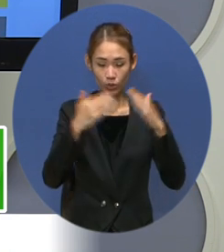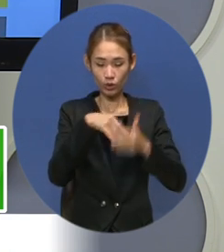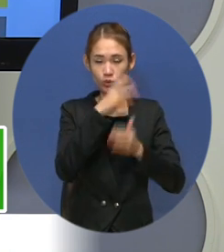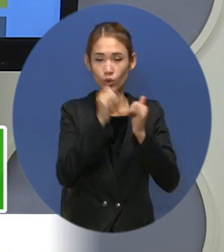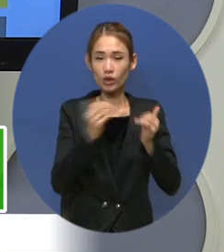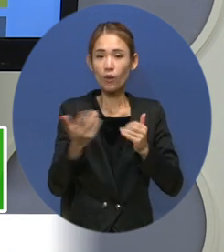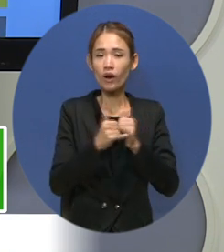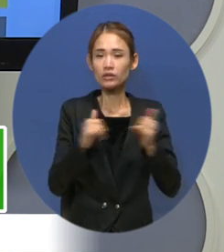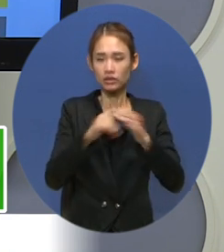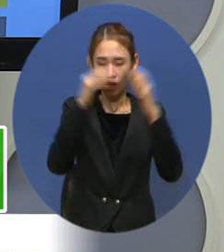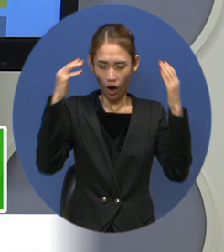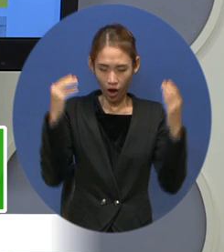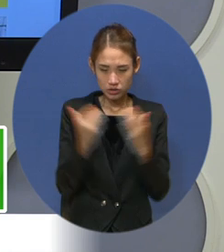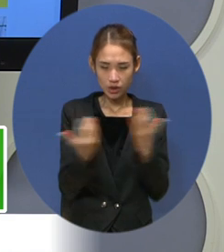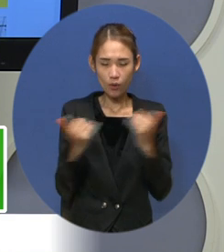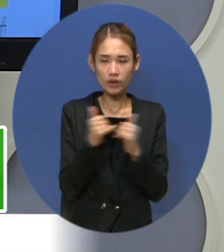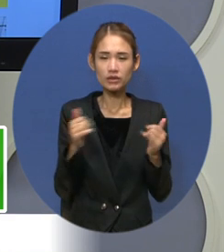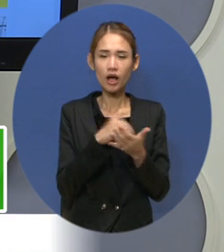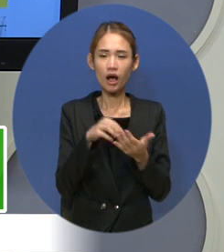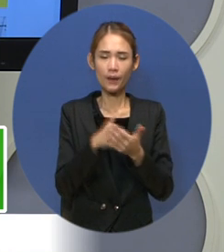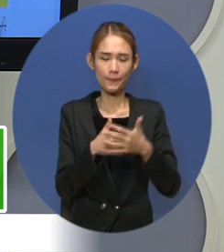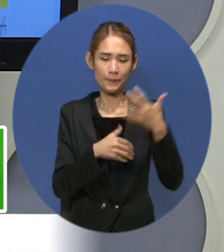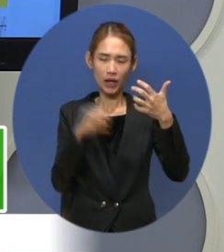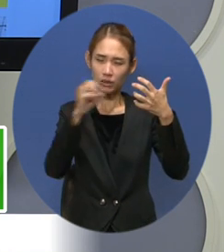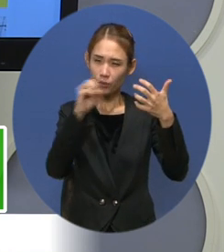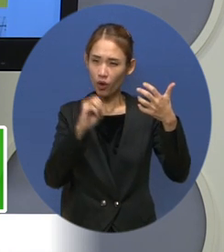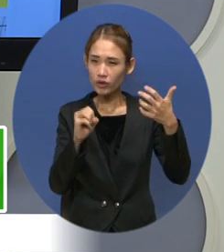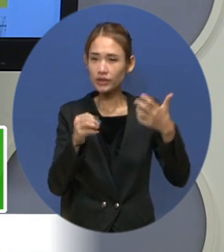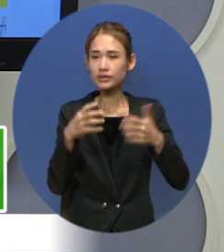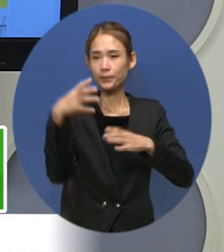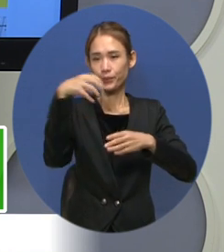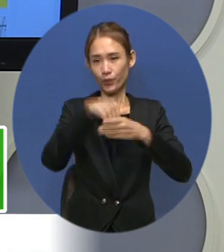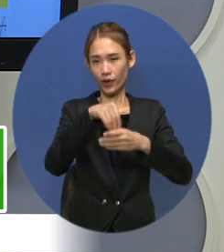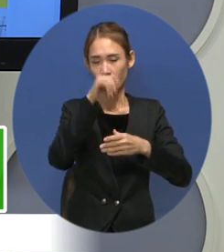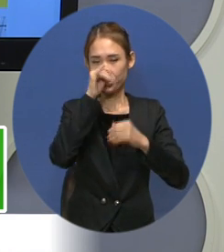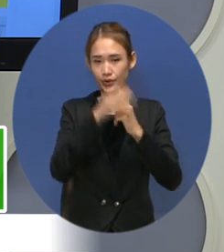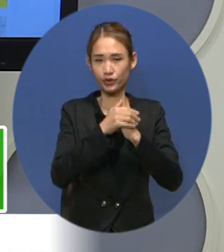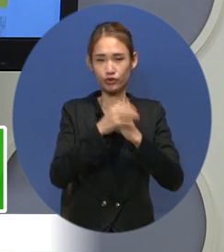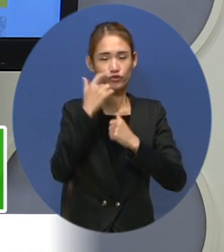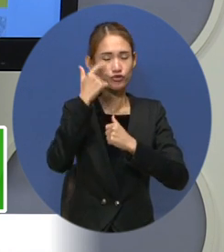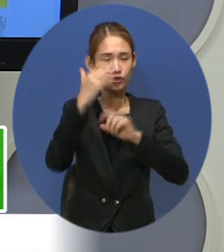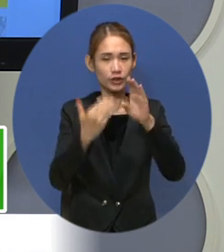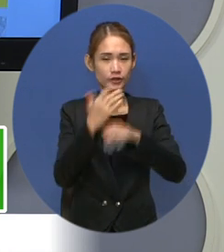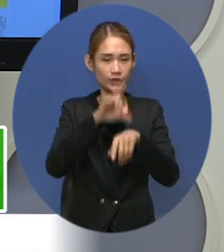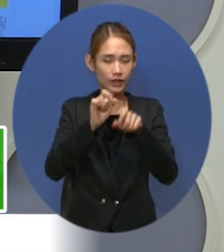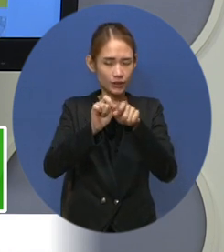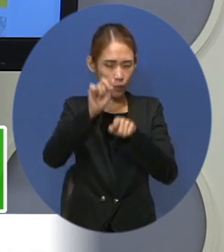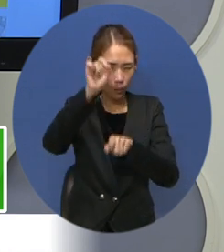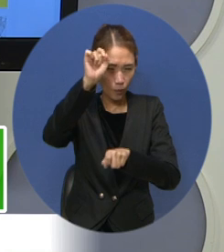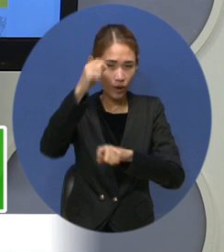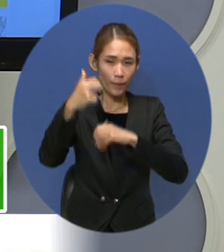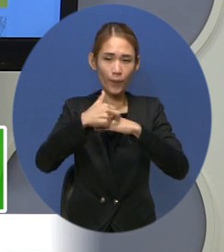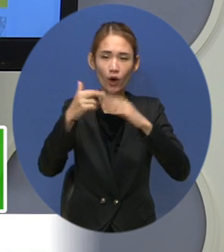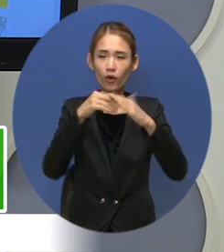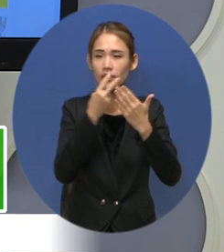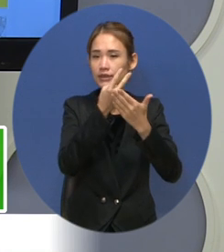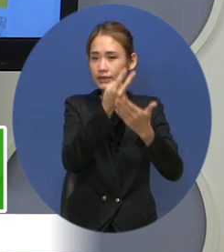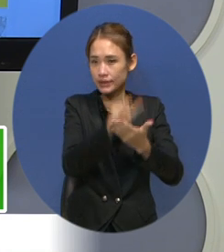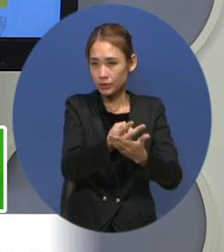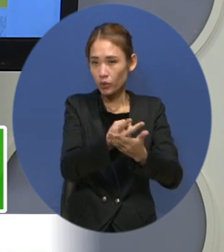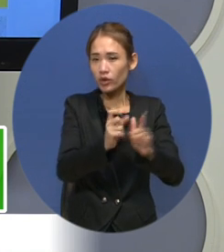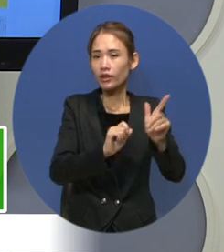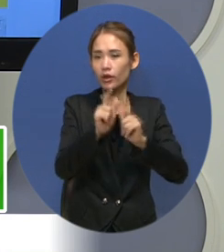환자가 전체 환자의 약 80% 를 차지하고 있고 6개월 이상 장기 입원하는 경우가 대부분인데